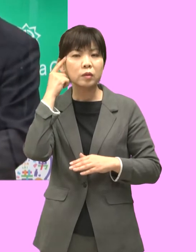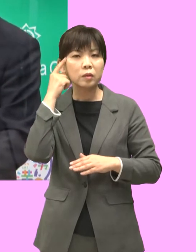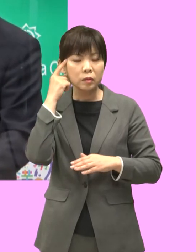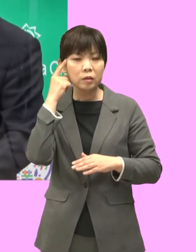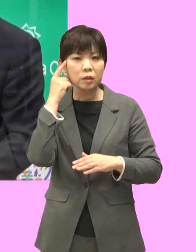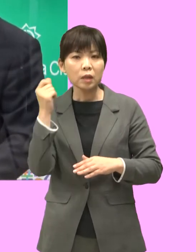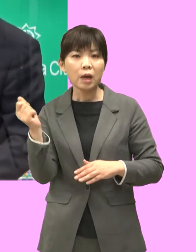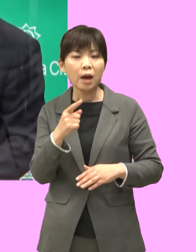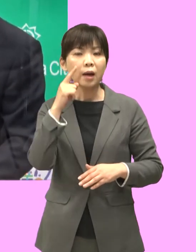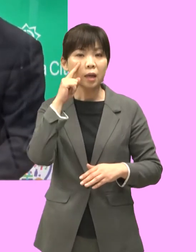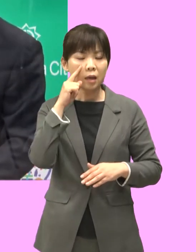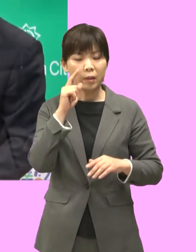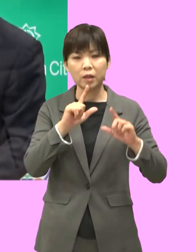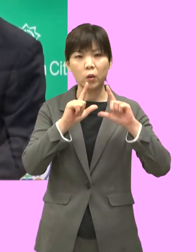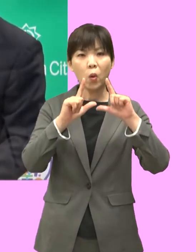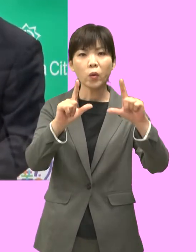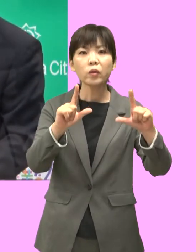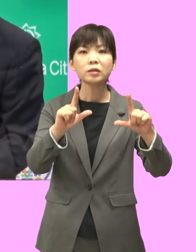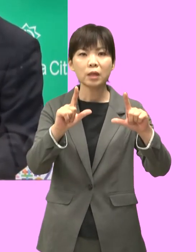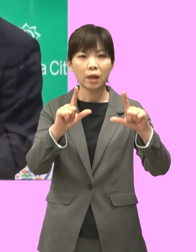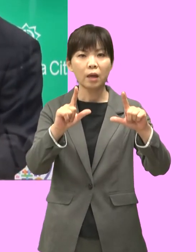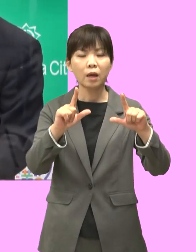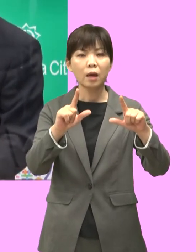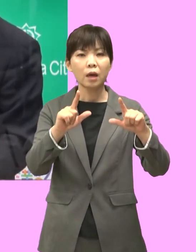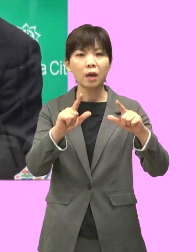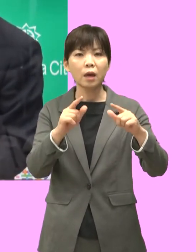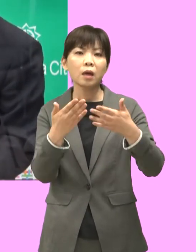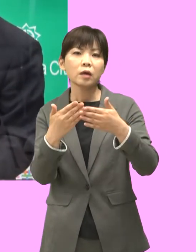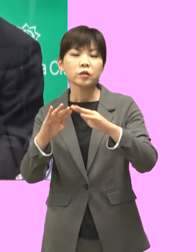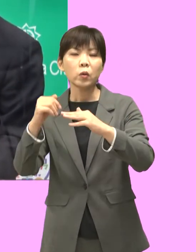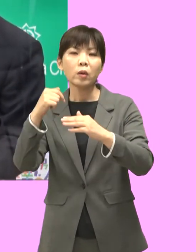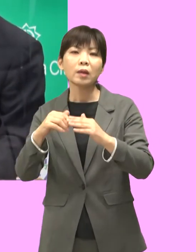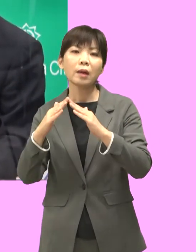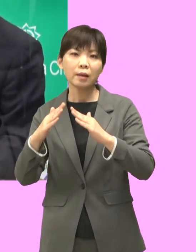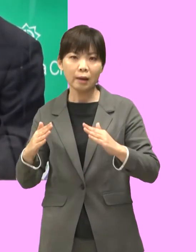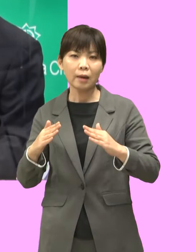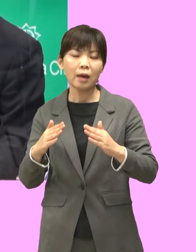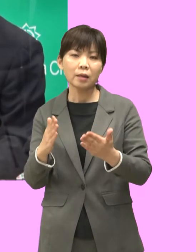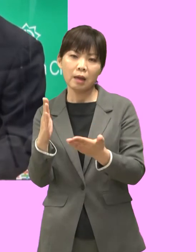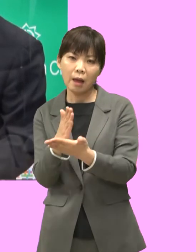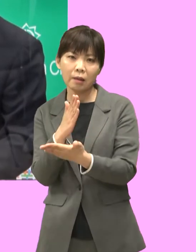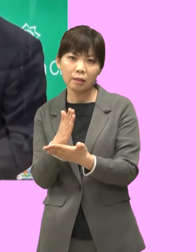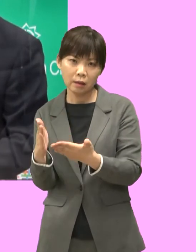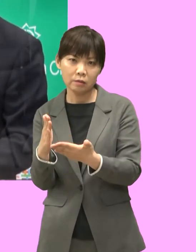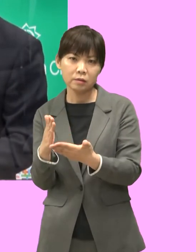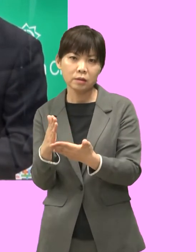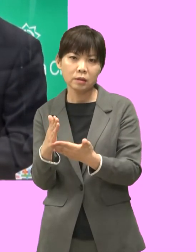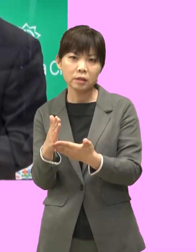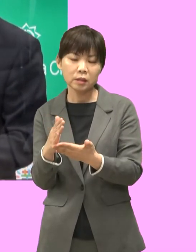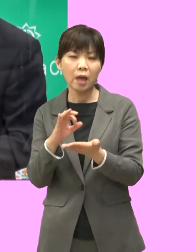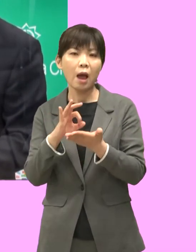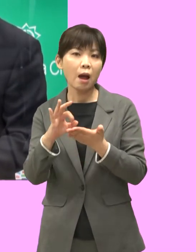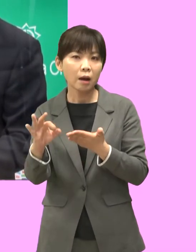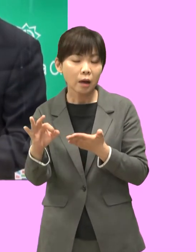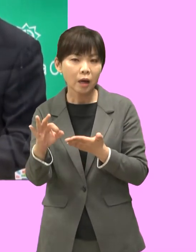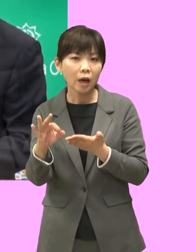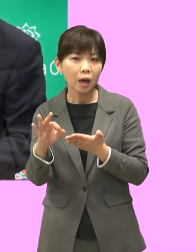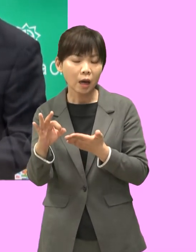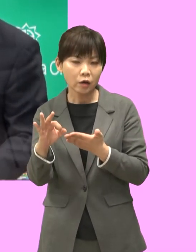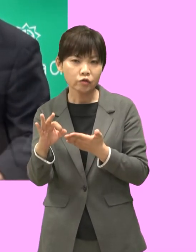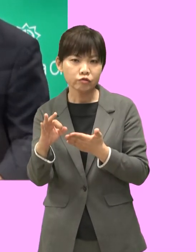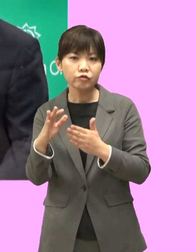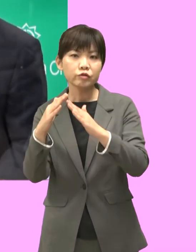ことをお店をして、そして町内会でそれなりの判断をしていただいてご購入いただけるところはい